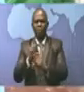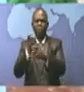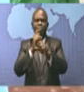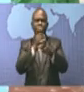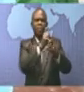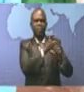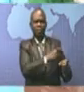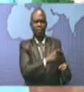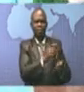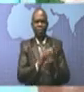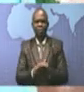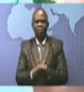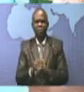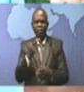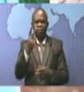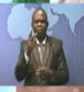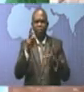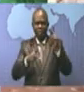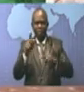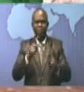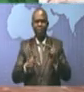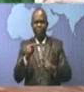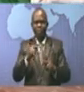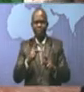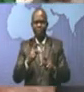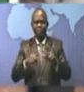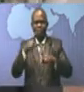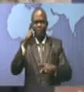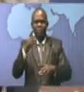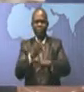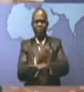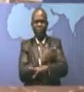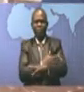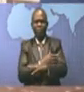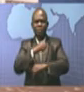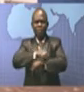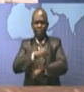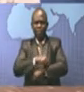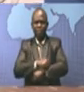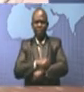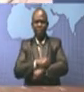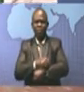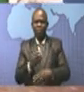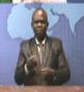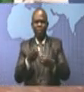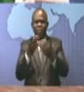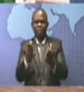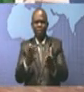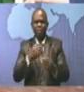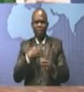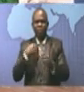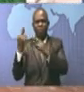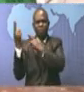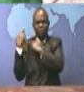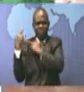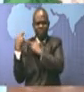prix. Des personnes qui se sont illustrées dans la promotion de l'éducation scolaire en province Karusi ont également reçu des prix, notamment des responsables